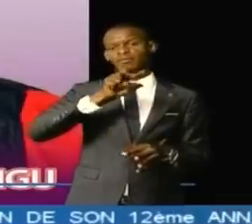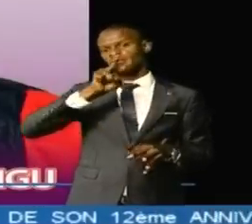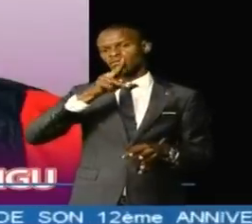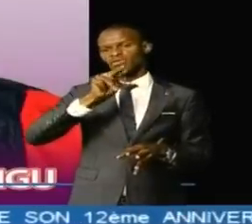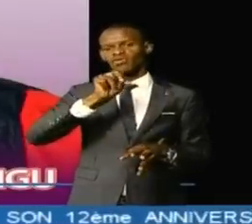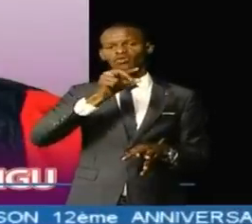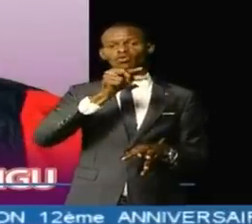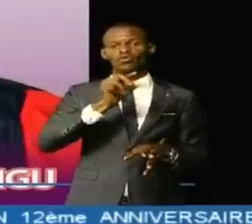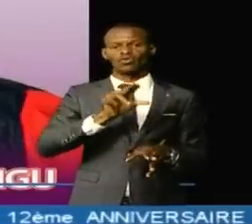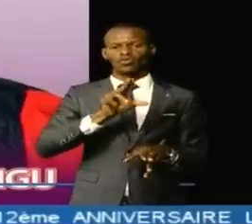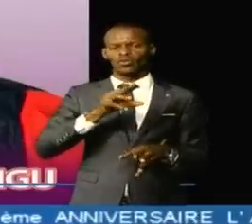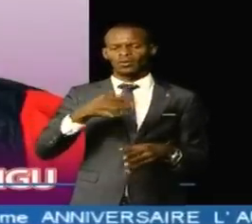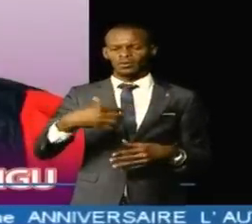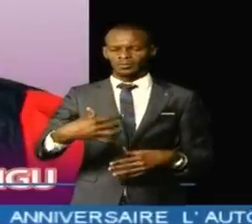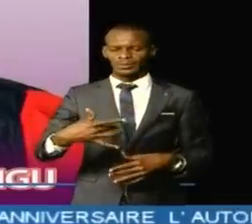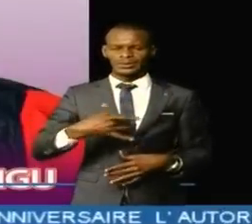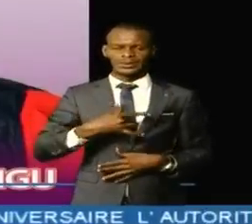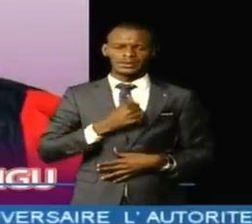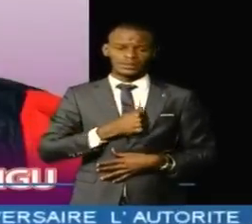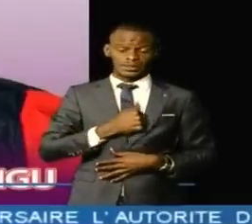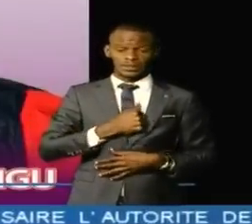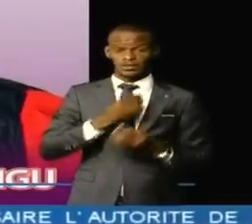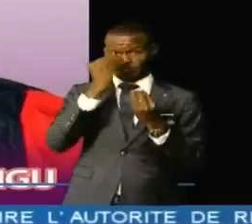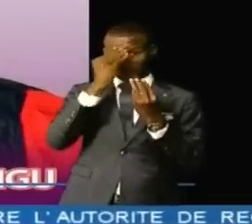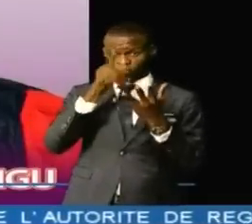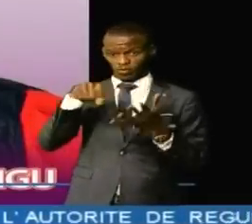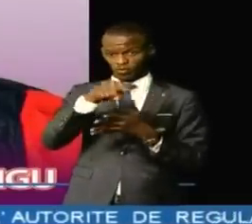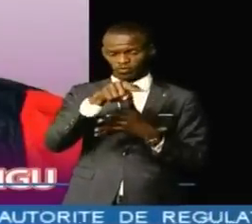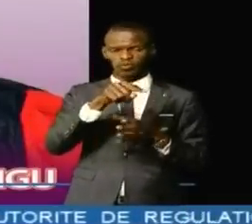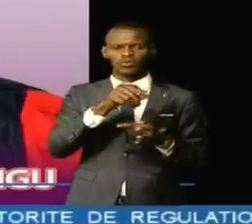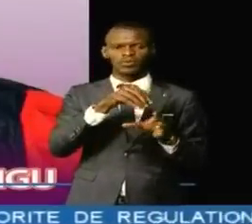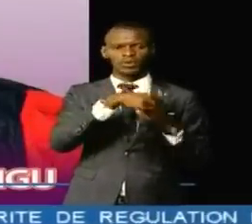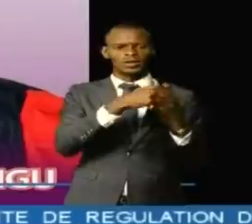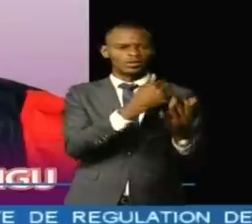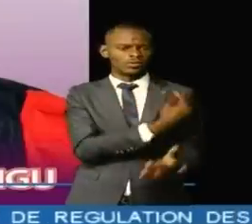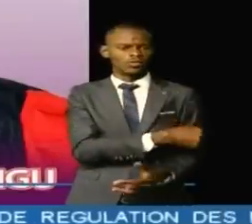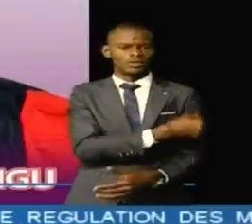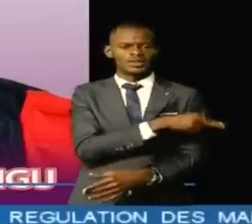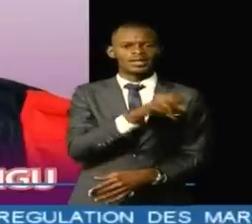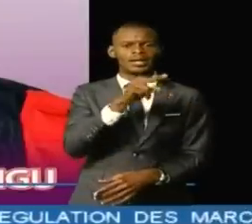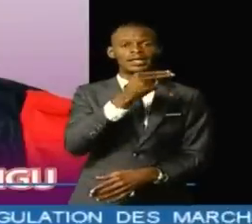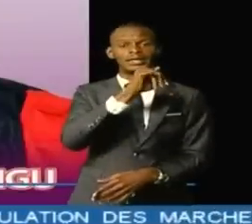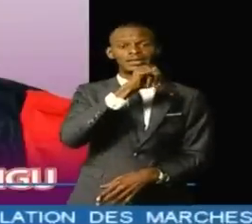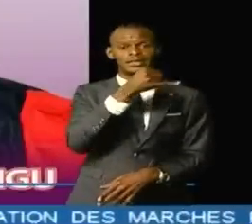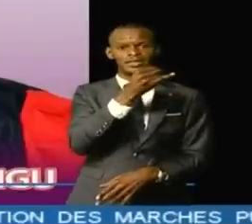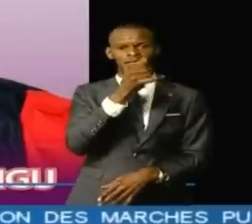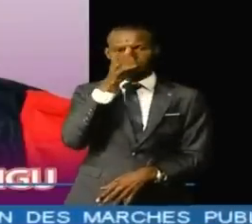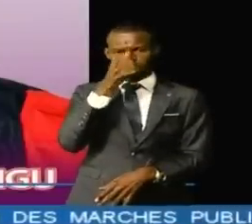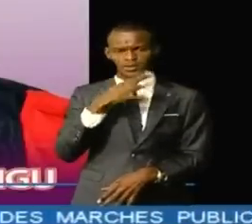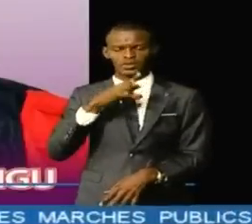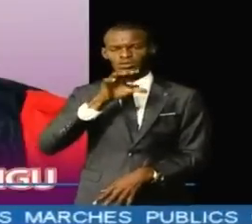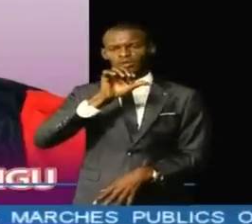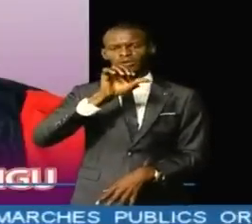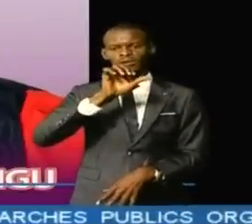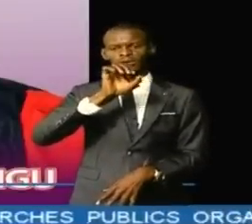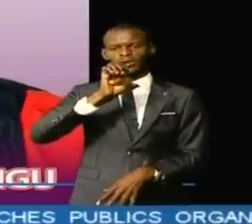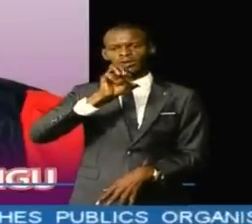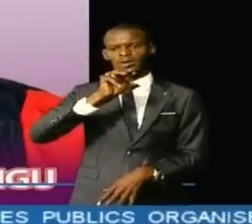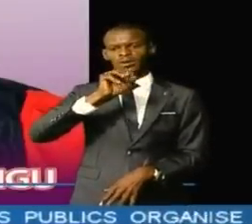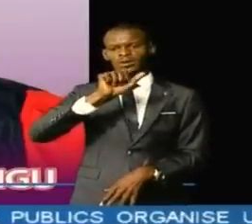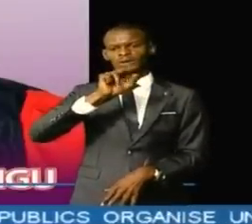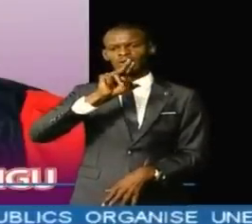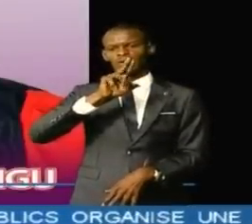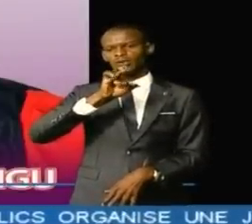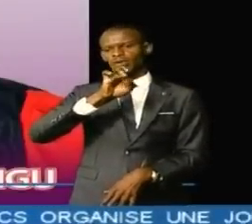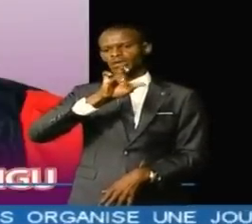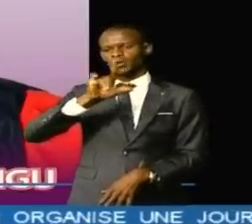4 mai 2022 à l'hôpital HJ délimité de M. Emmanuel Mavungu Mavungu Congo,